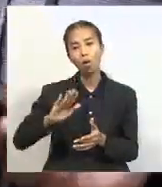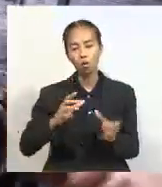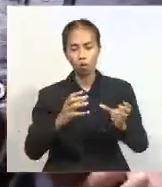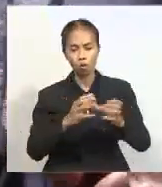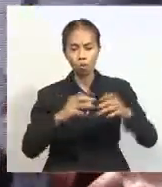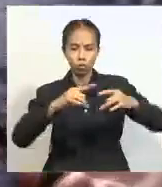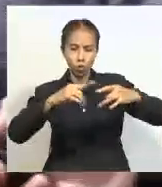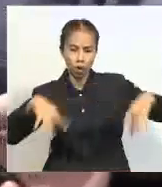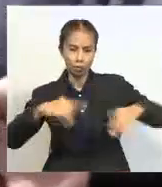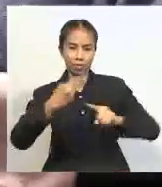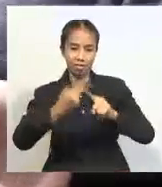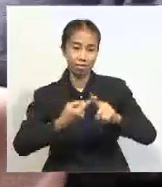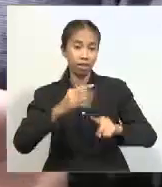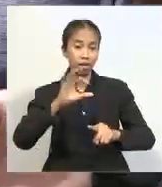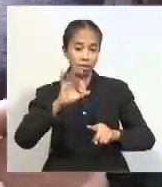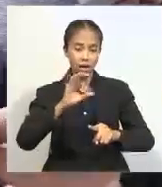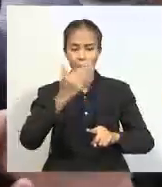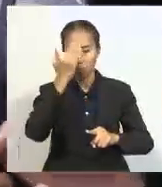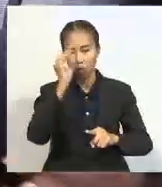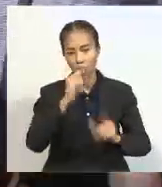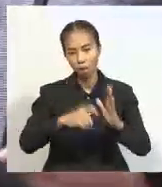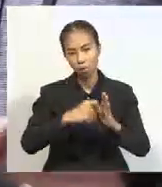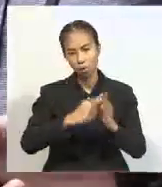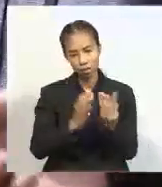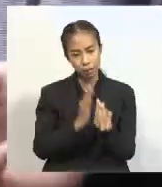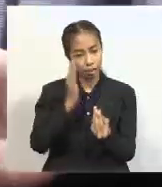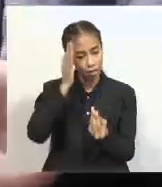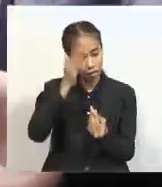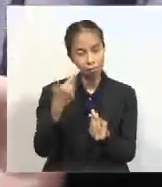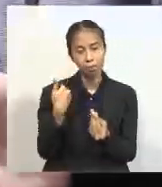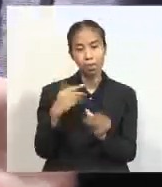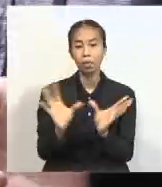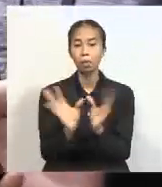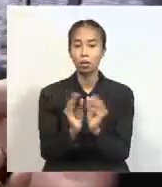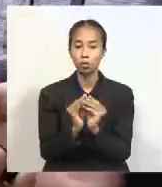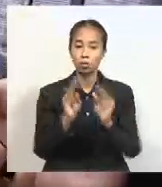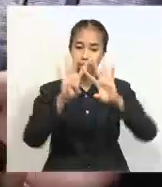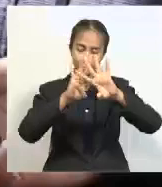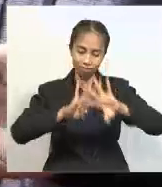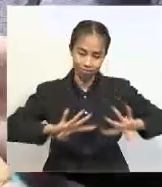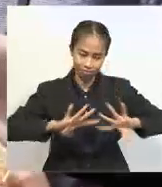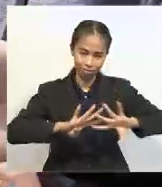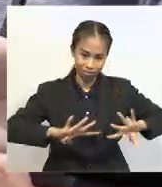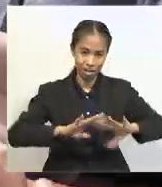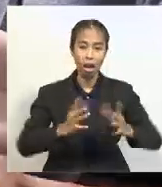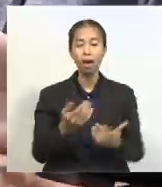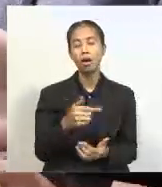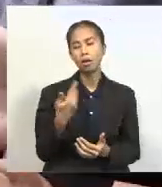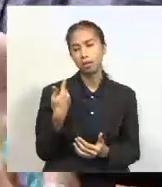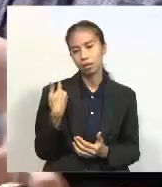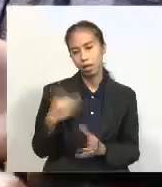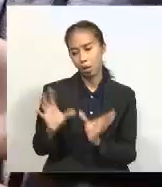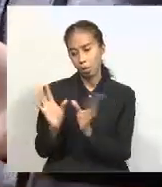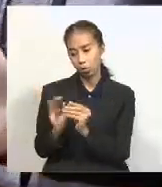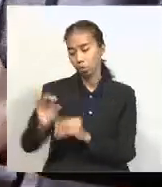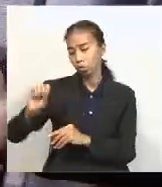ค้านในช่วงต้นเดือนกันยายนเนื่องจากสัปดาห์หน้าจะมีการประชุมสมัชชารัฐสภาอาเซียนหรือไอป้าจึงจะงดการ